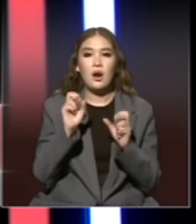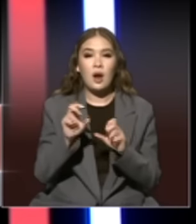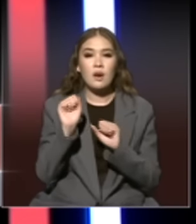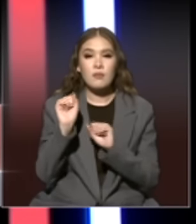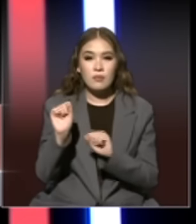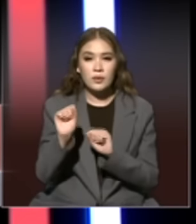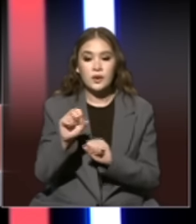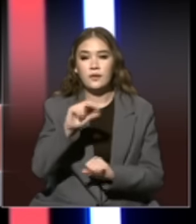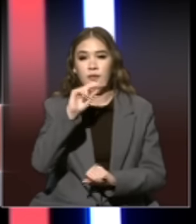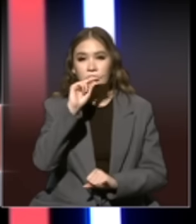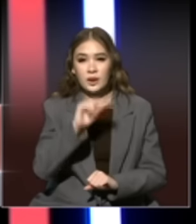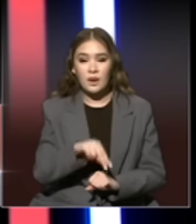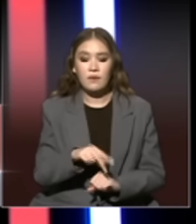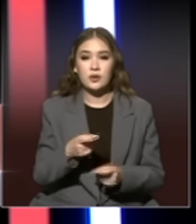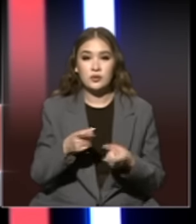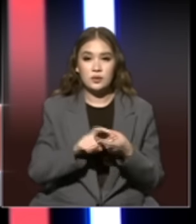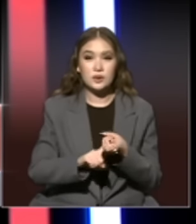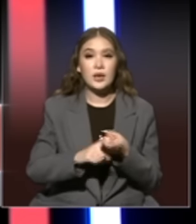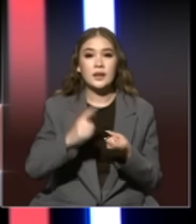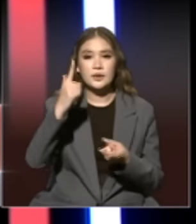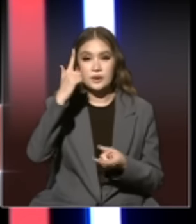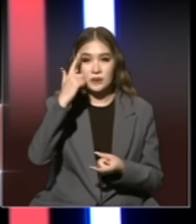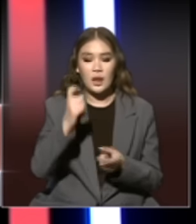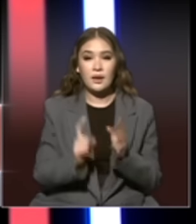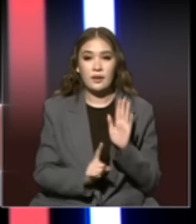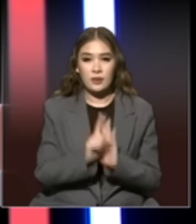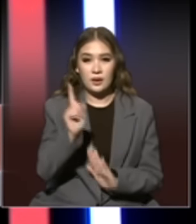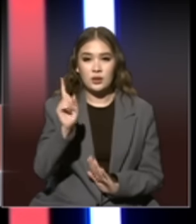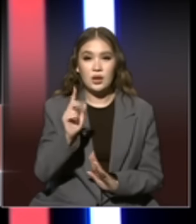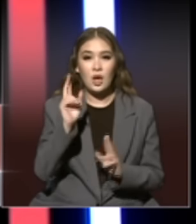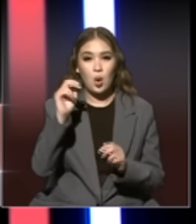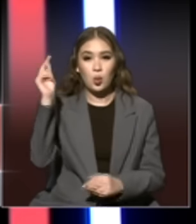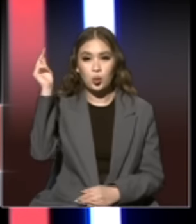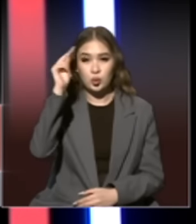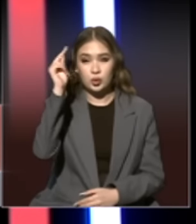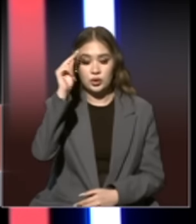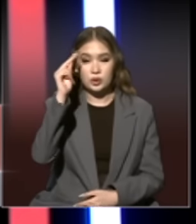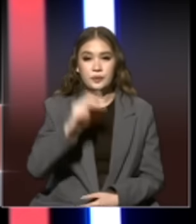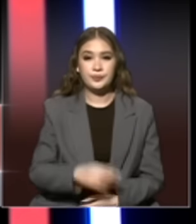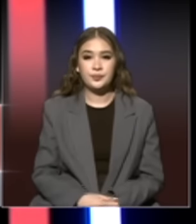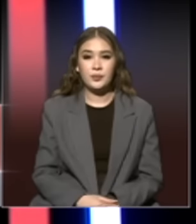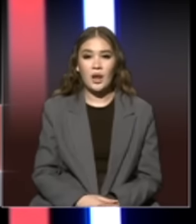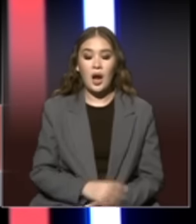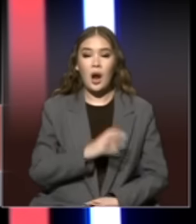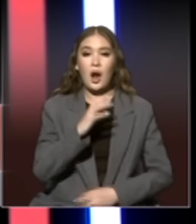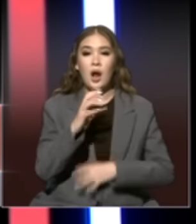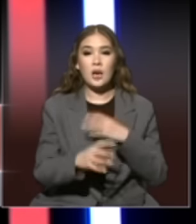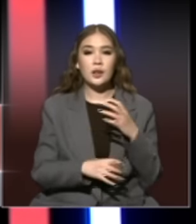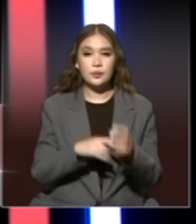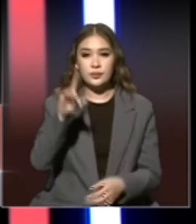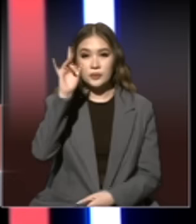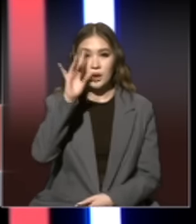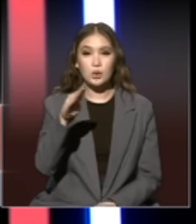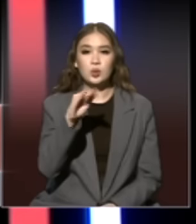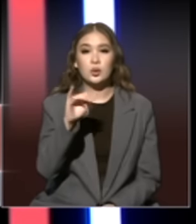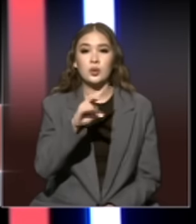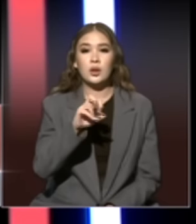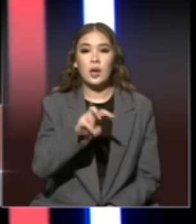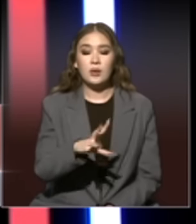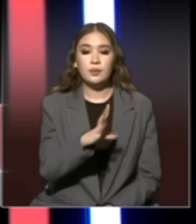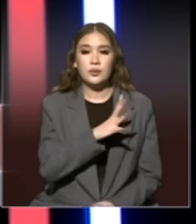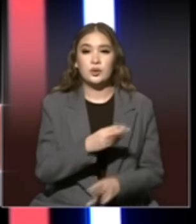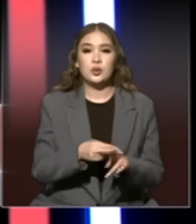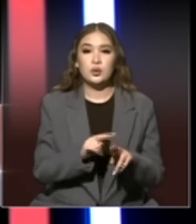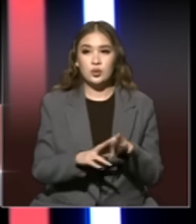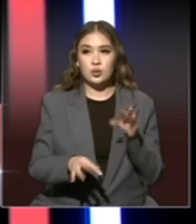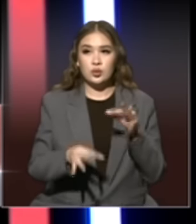екенін түсінген сияқты бұл жерде айта кетуіміз керек. Одан кейін мына сабақ болды. Әлемдік танымал журналдарға шықты бұл сот процесі.